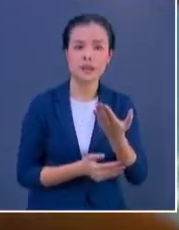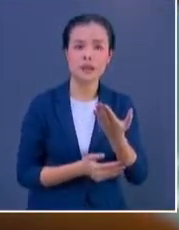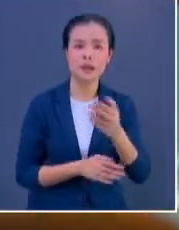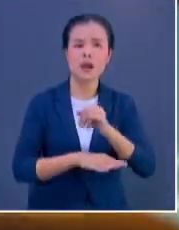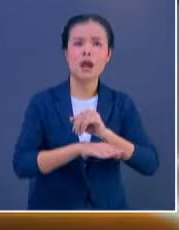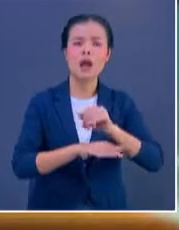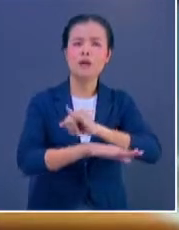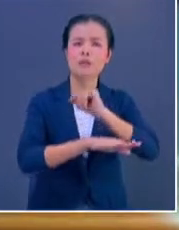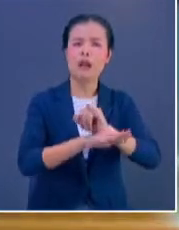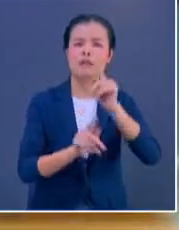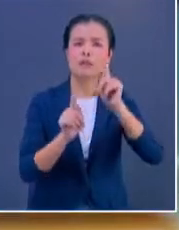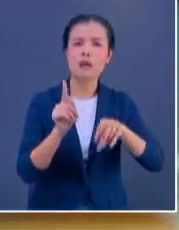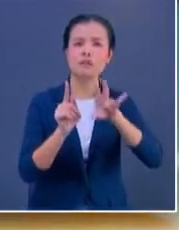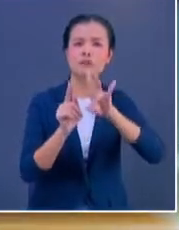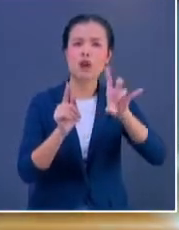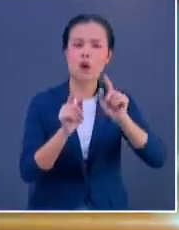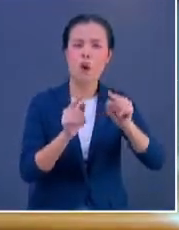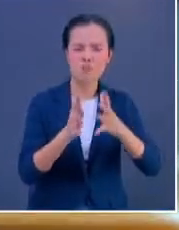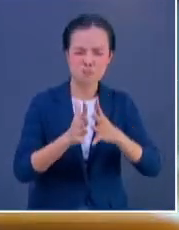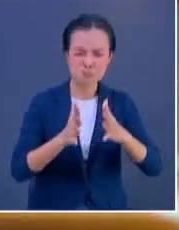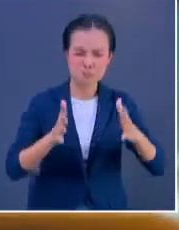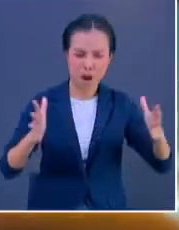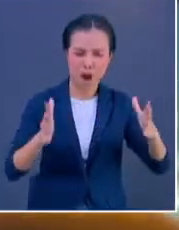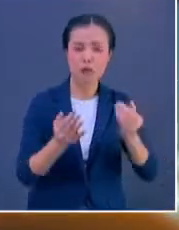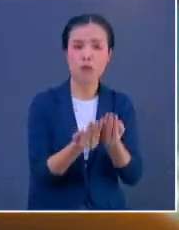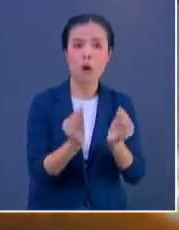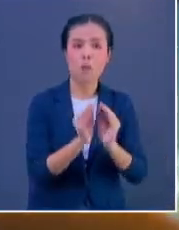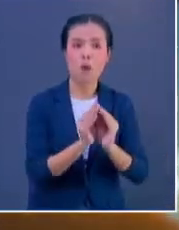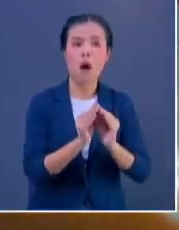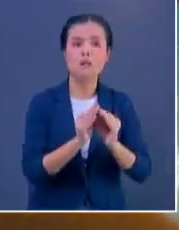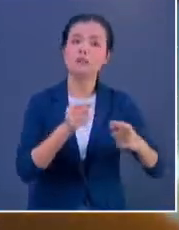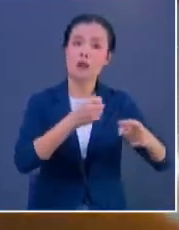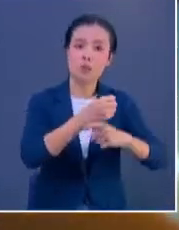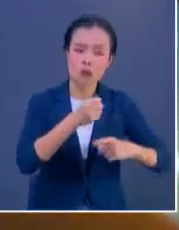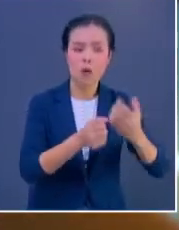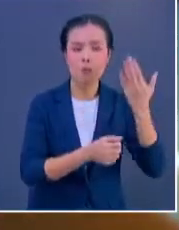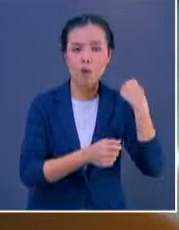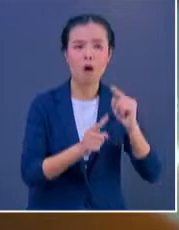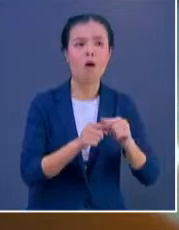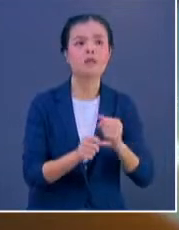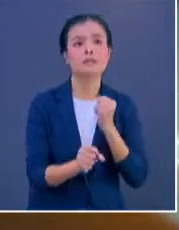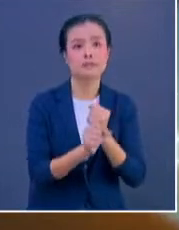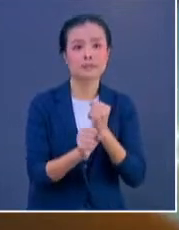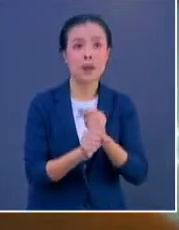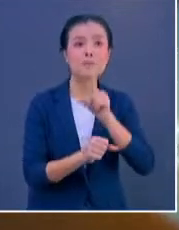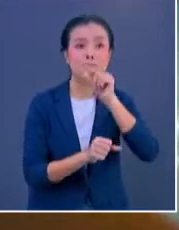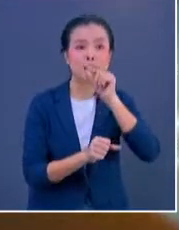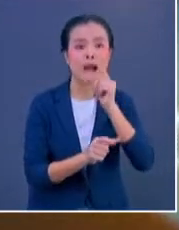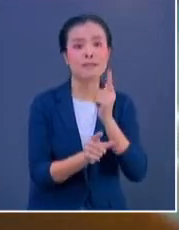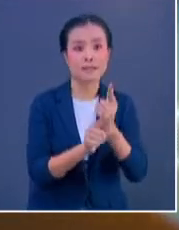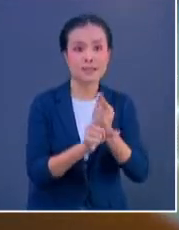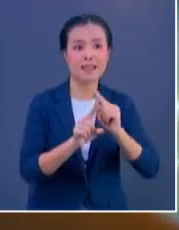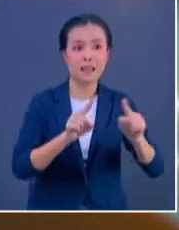1,700 ไร่นี่มาจากไหนมันเยอะมาก ครับผม นะครับต่อให้เธออาจจะบอกว่ามาจากครอบครัวชาวนาก็ตามแต่ก่อนหน้านี้ทำฟาร์มถูกต้องก็ตาม